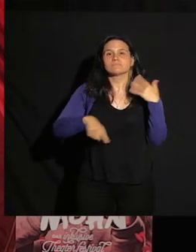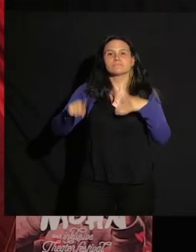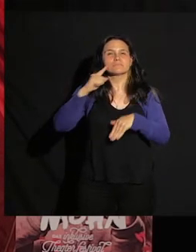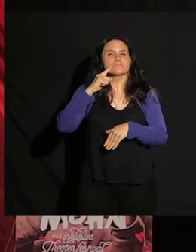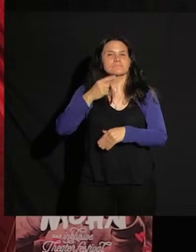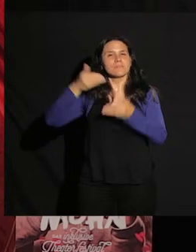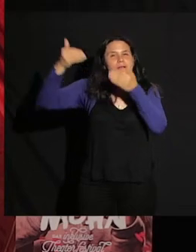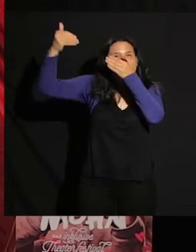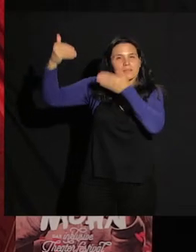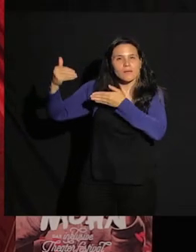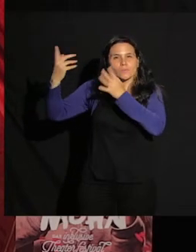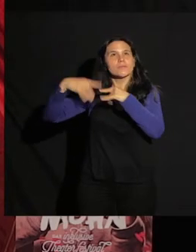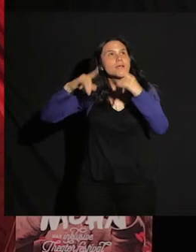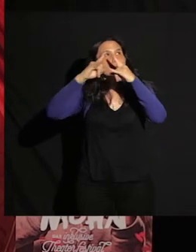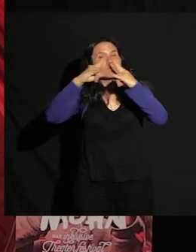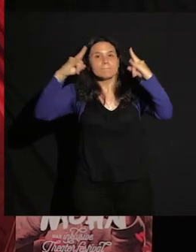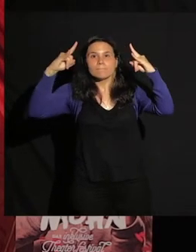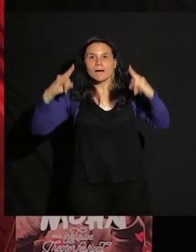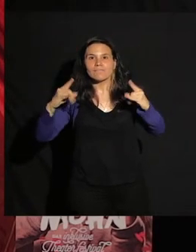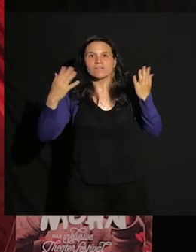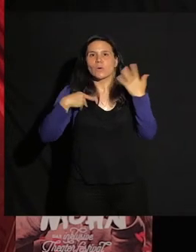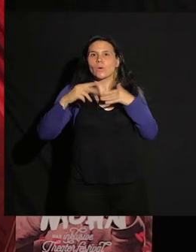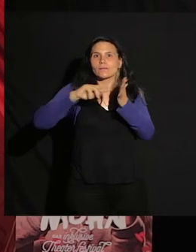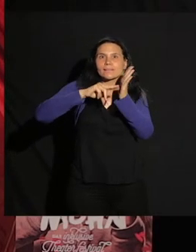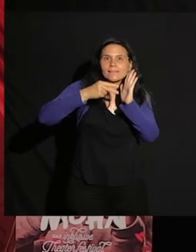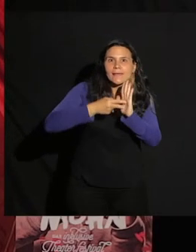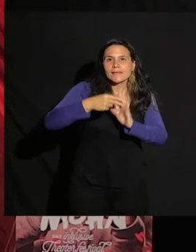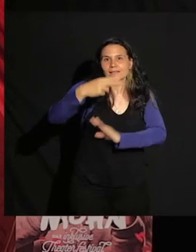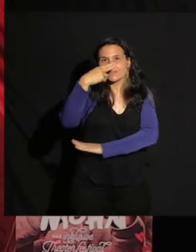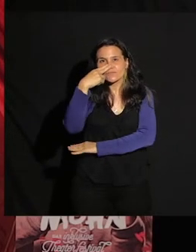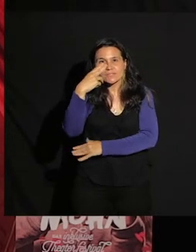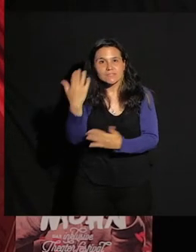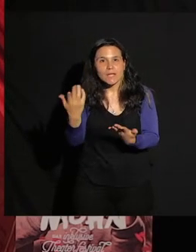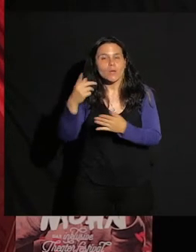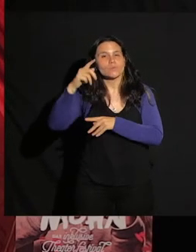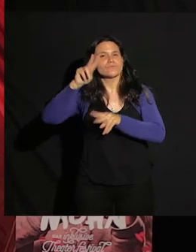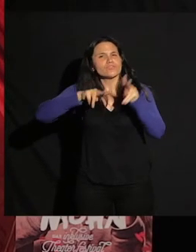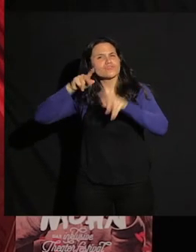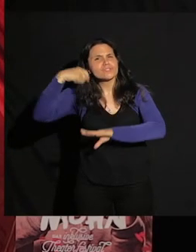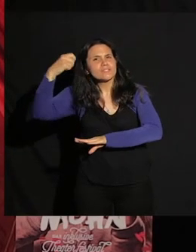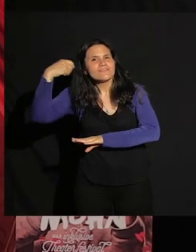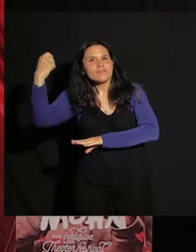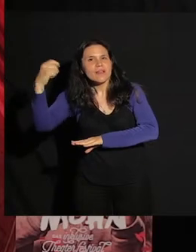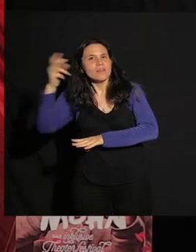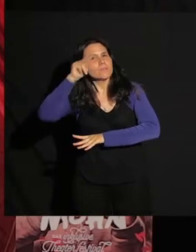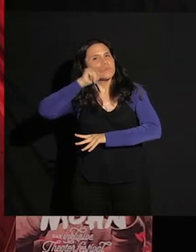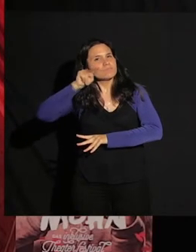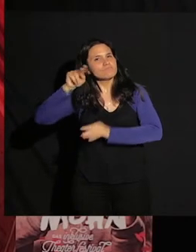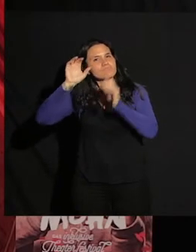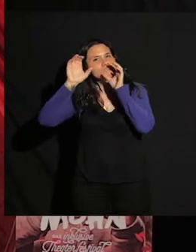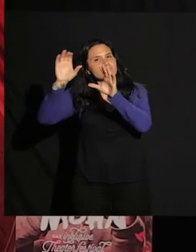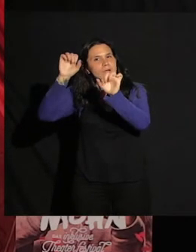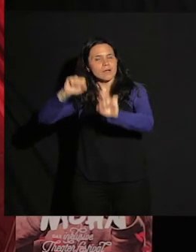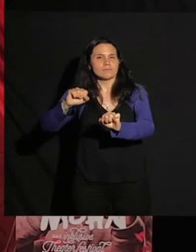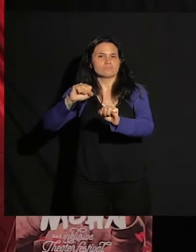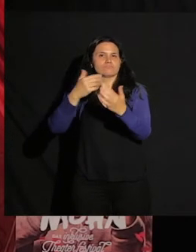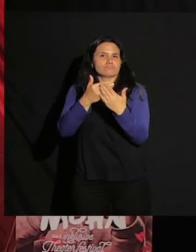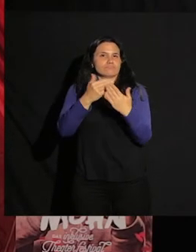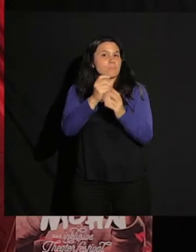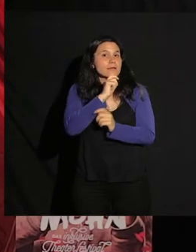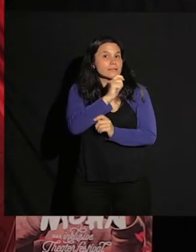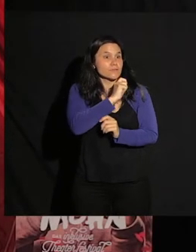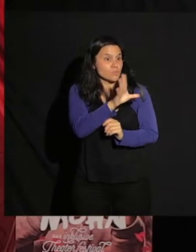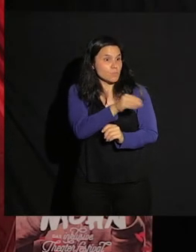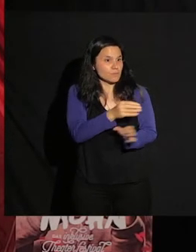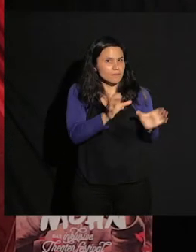Kulissen des Pavillons oder in die Technik gewähren und ihr neben Filmbeiträgen auch die Chance habt, Interviews mit Gruppen zu